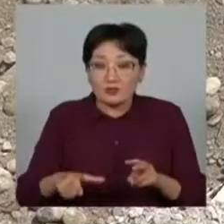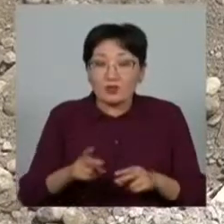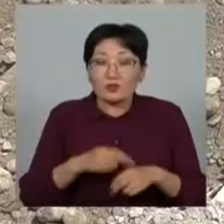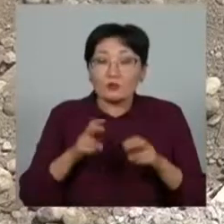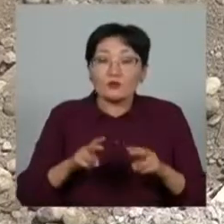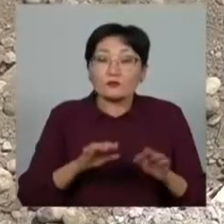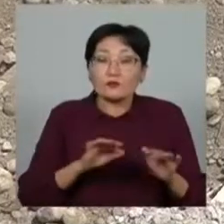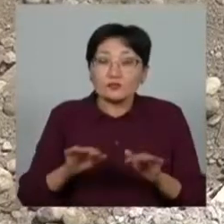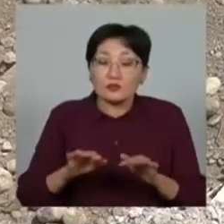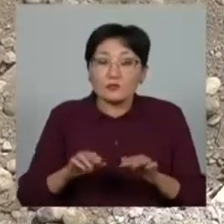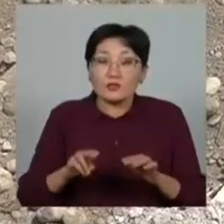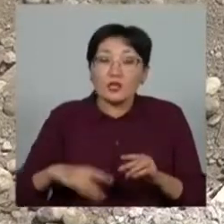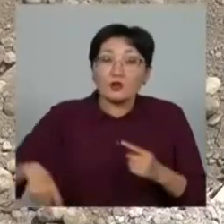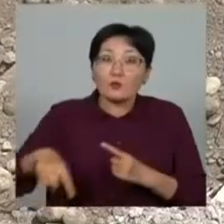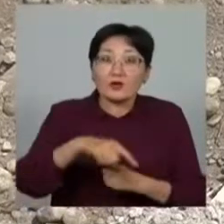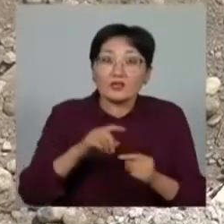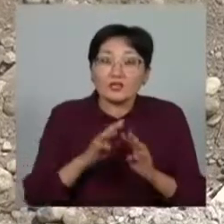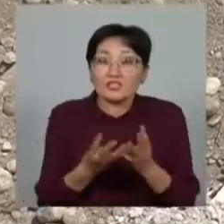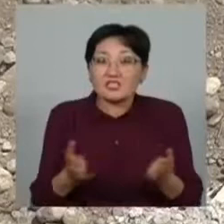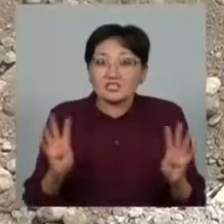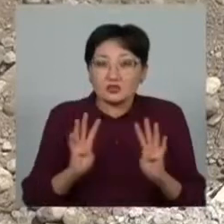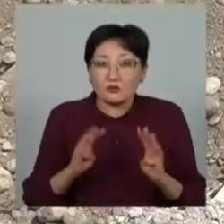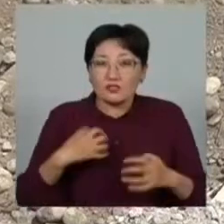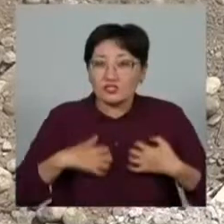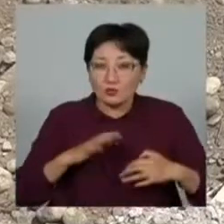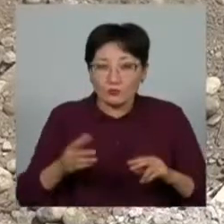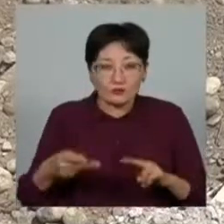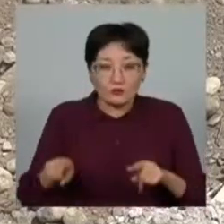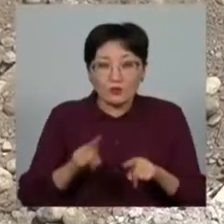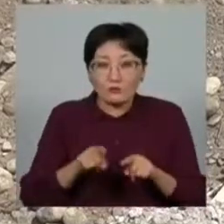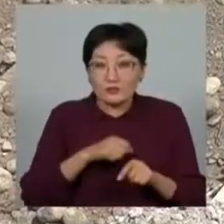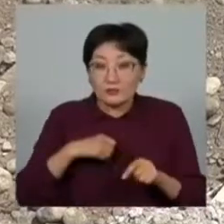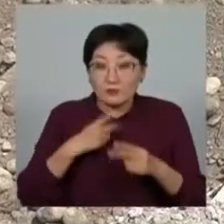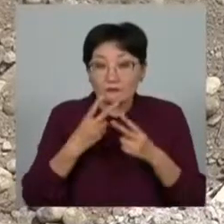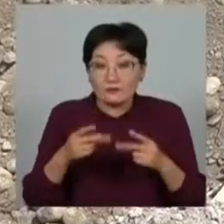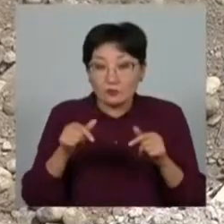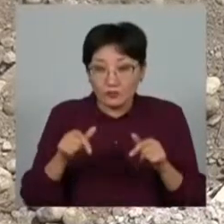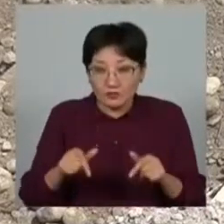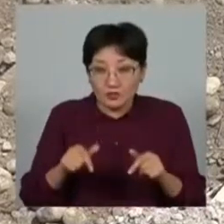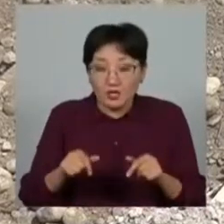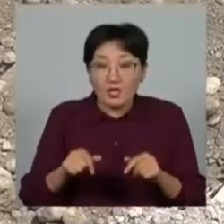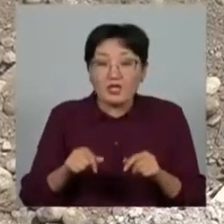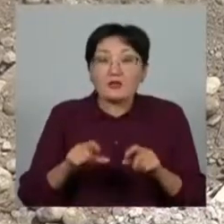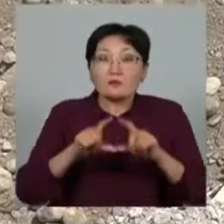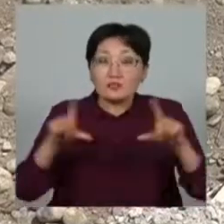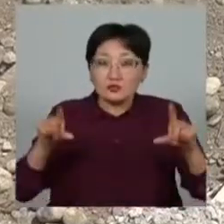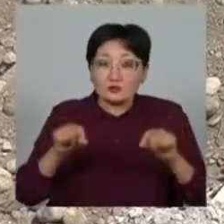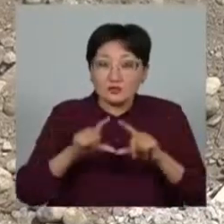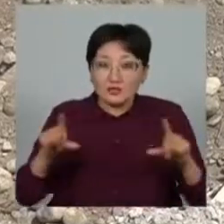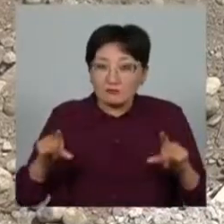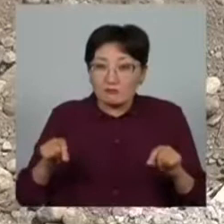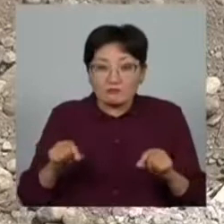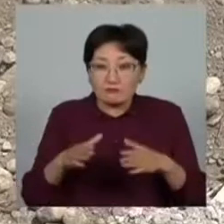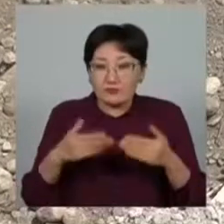қауіпсіздік шараларын жасап, айналаны қоршауға асықпайтынға ұқсайды. Себебі өздеріңіз көргендей, мұнда тақтайшалар мен ескерту